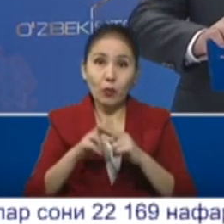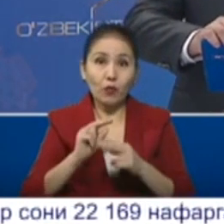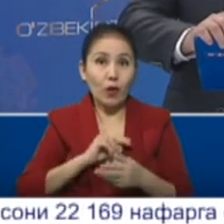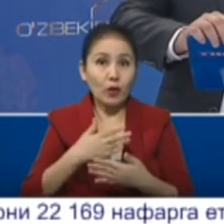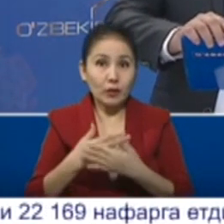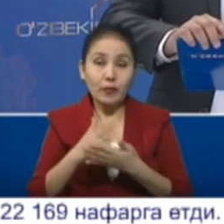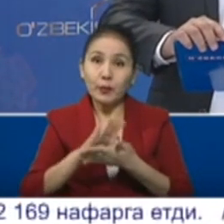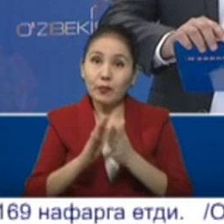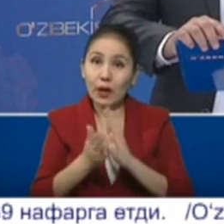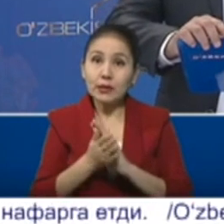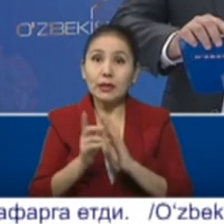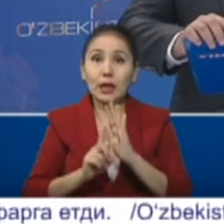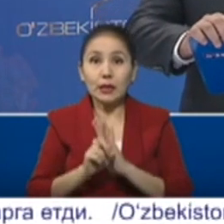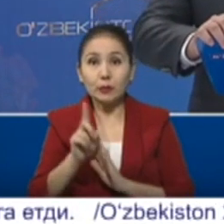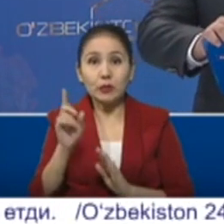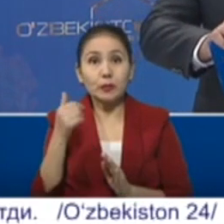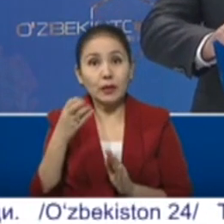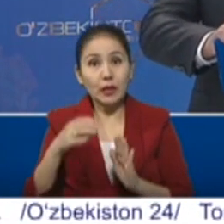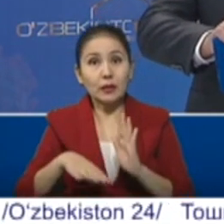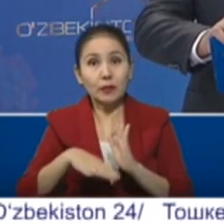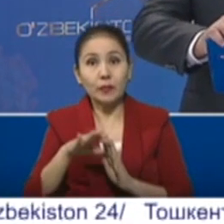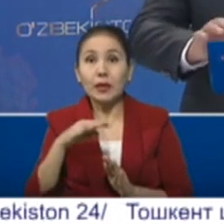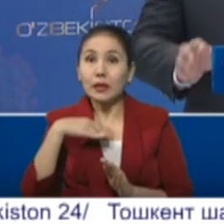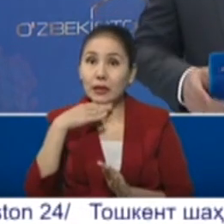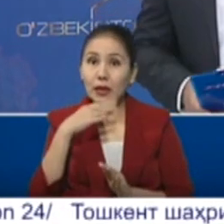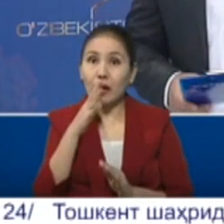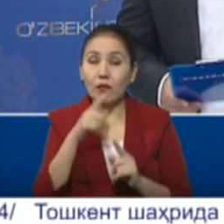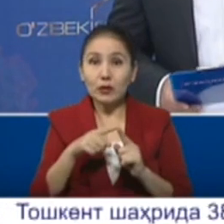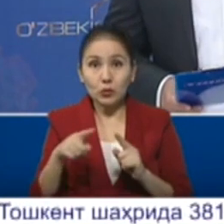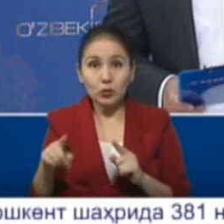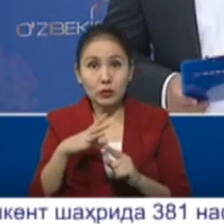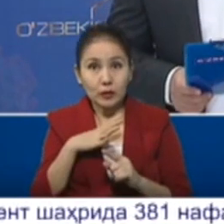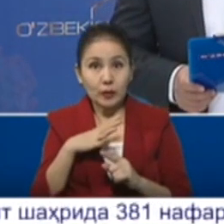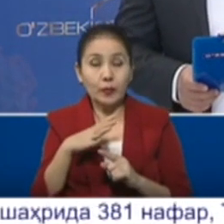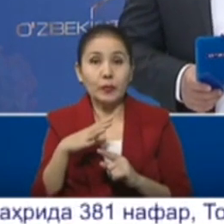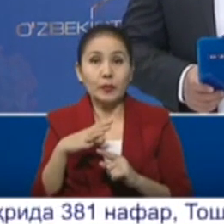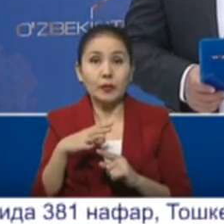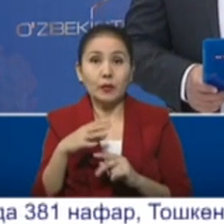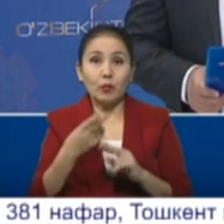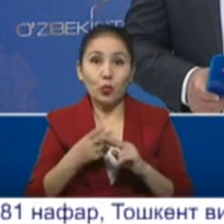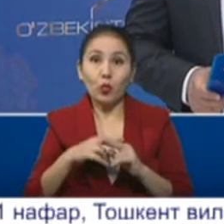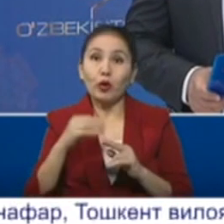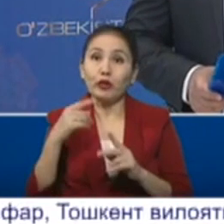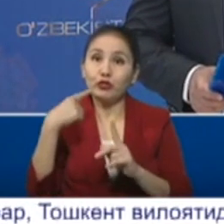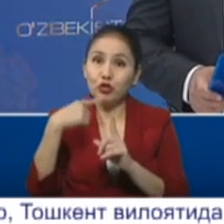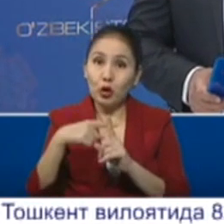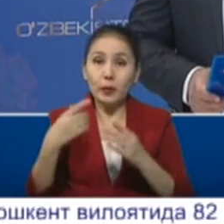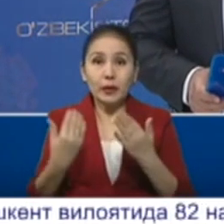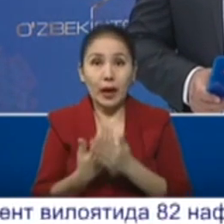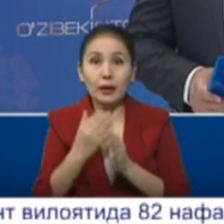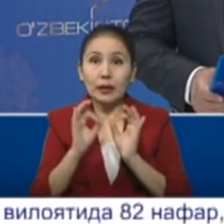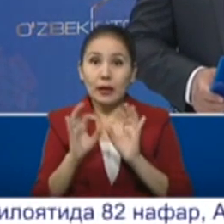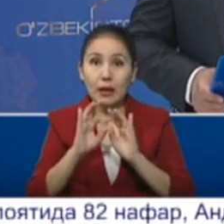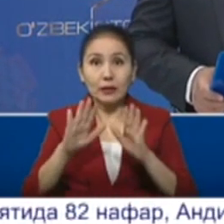faoliyatini vaziyatdan kelib chiqib yanada yaxshilash uchun yetarli vaqt o'tdi nazarimizda va bu ijobiy yangiliklarni ham